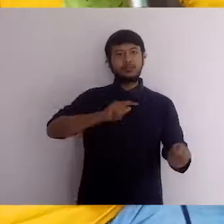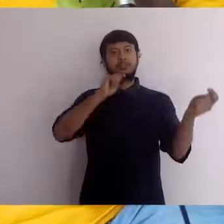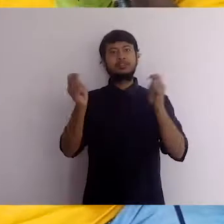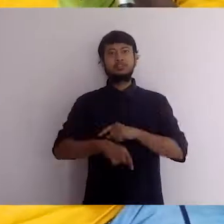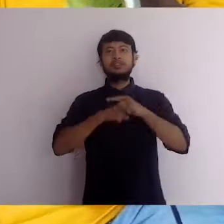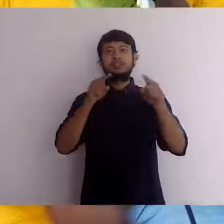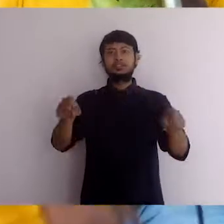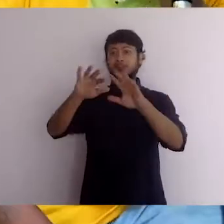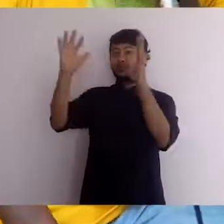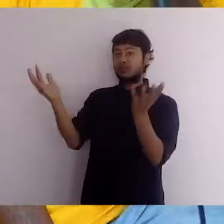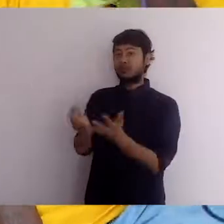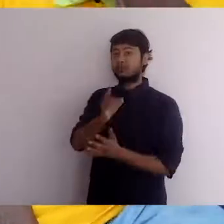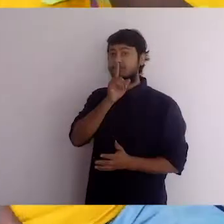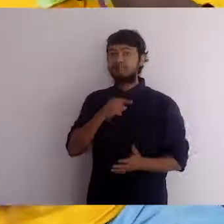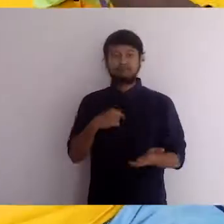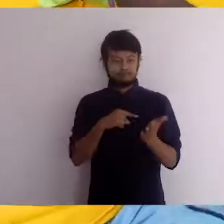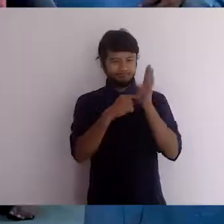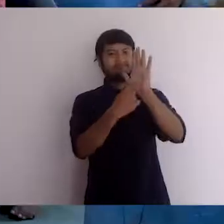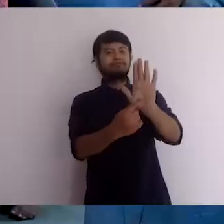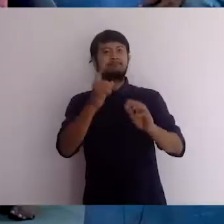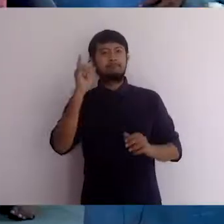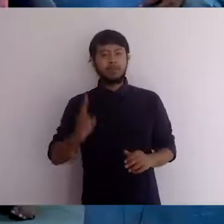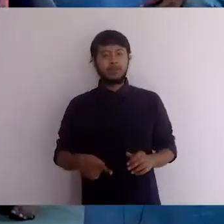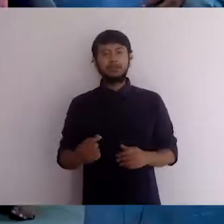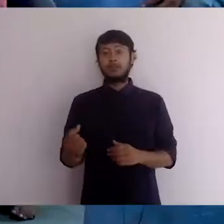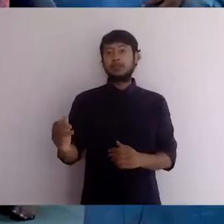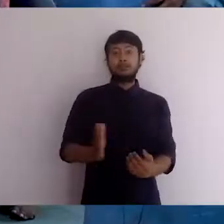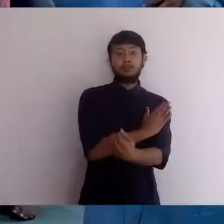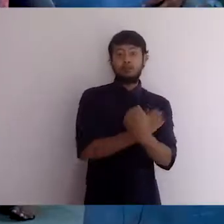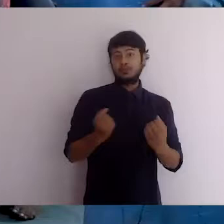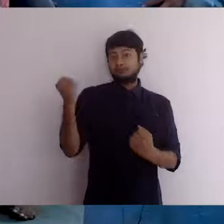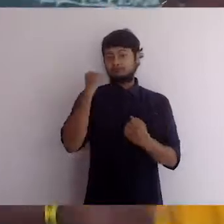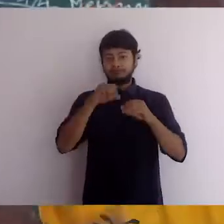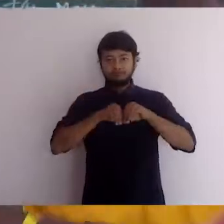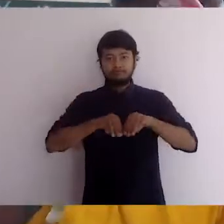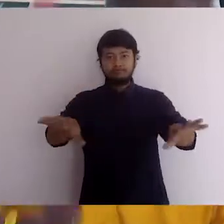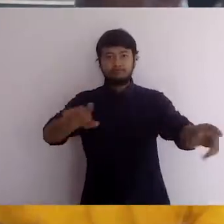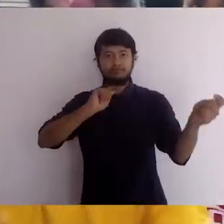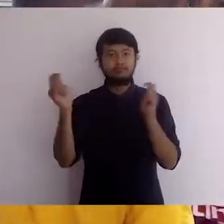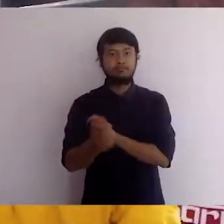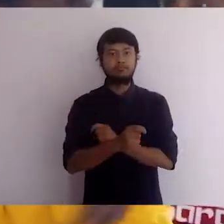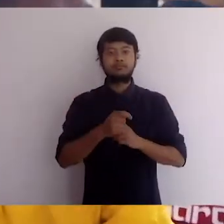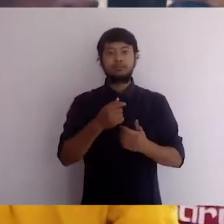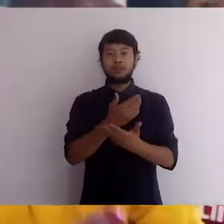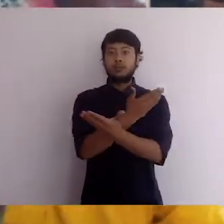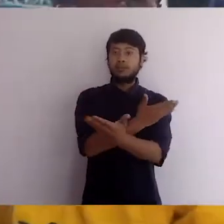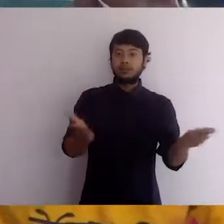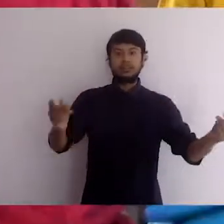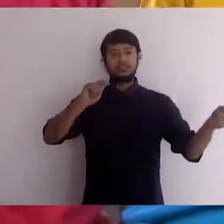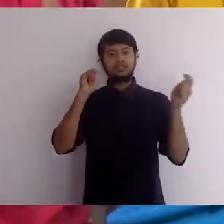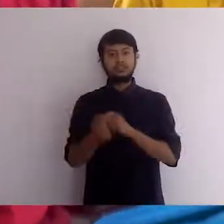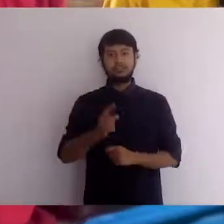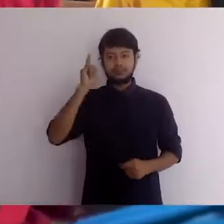है। बदलाव लाना है, बदलाव हमको लाना है, संगीत के ताकत से अब जीत कर दिखाना है। बदलाव लाना है, बदलाव हमको लाना